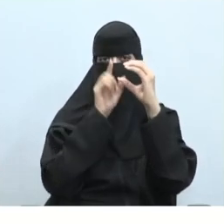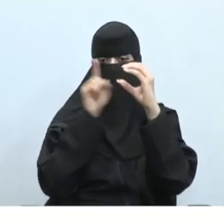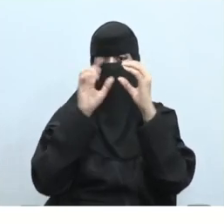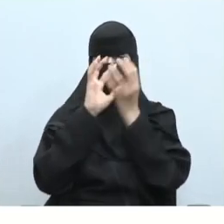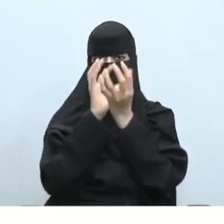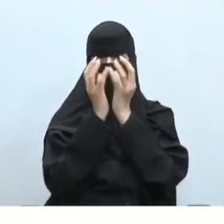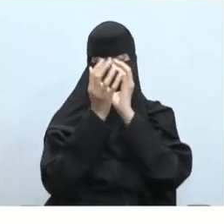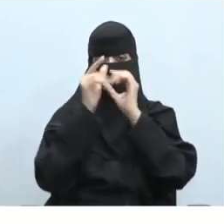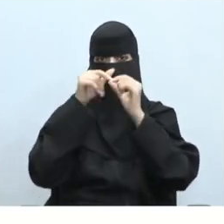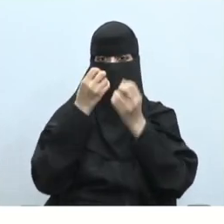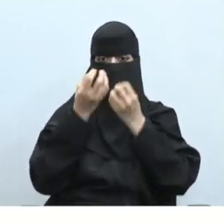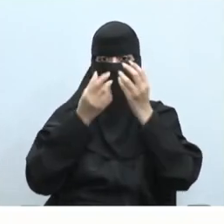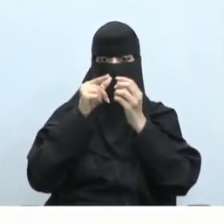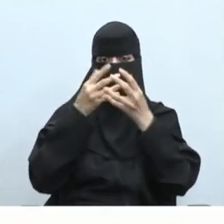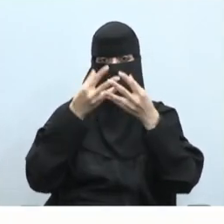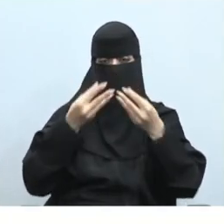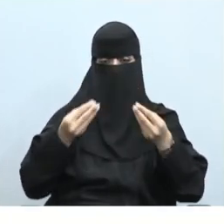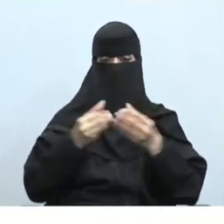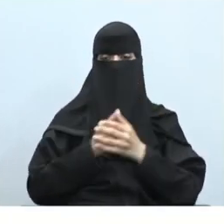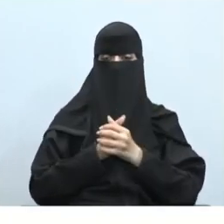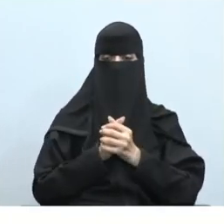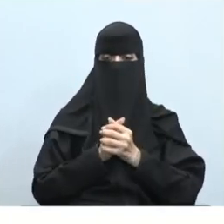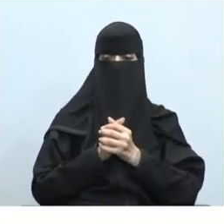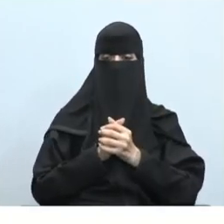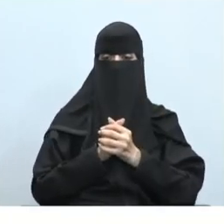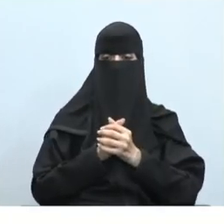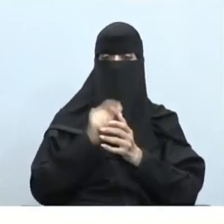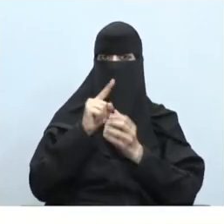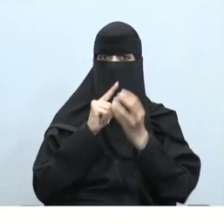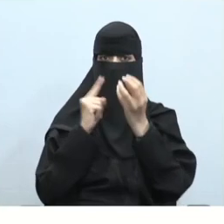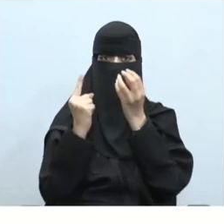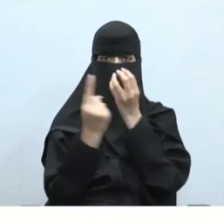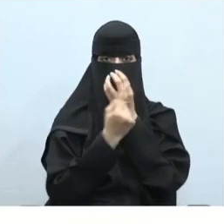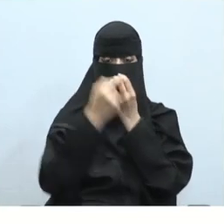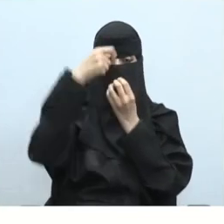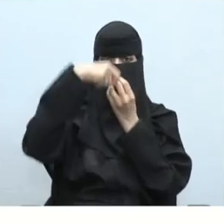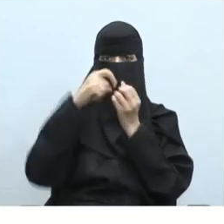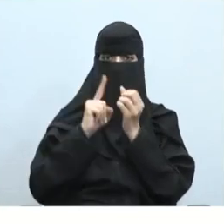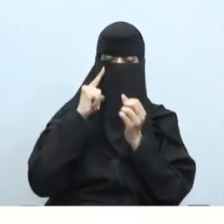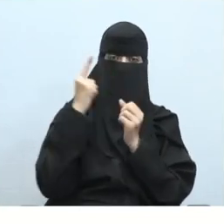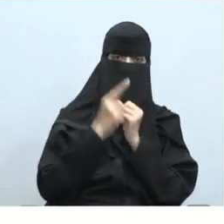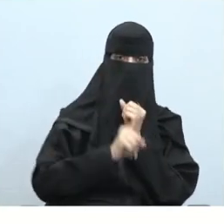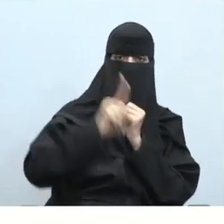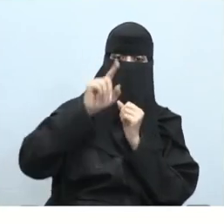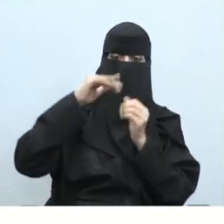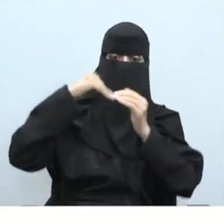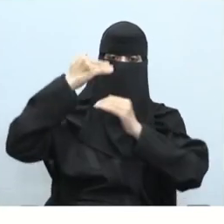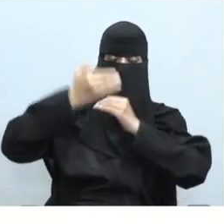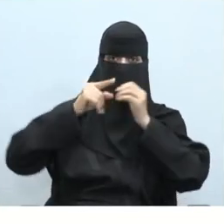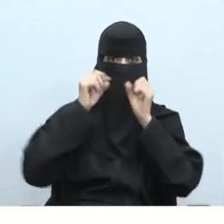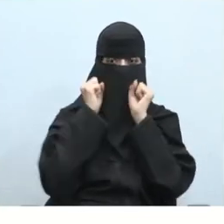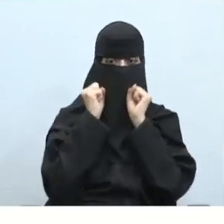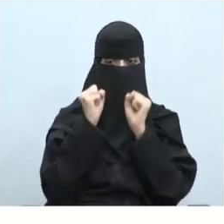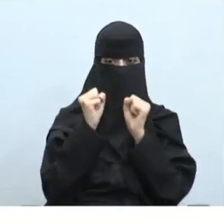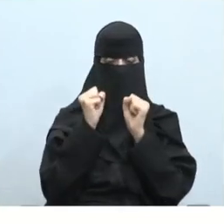عن كتله ملتهبه منصهره ممتازين دارت حول نفسها بامر الله فتولدت بها